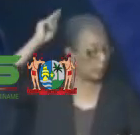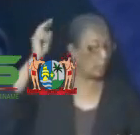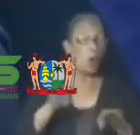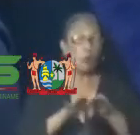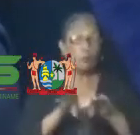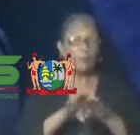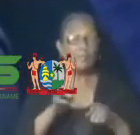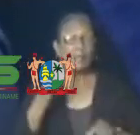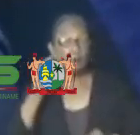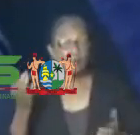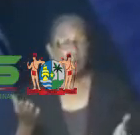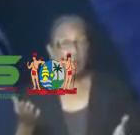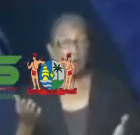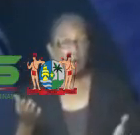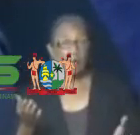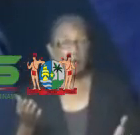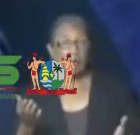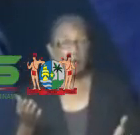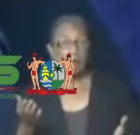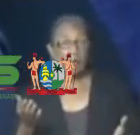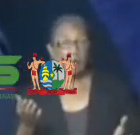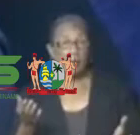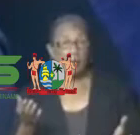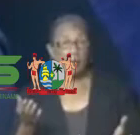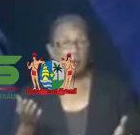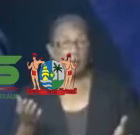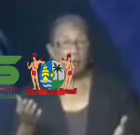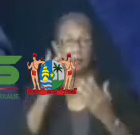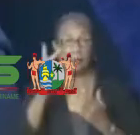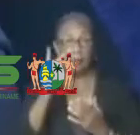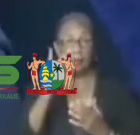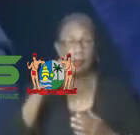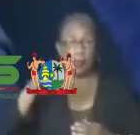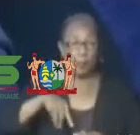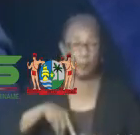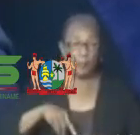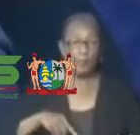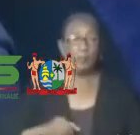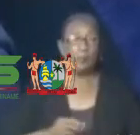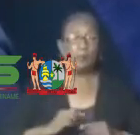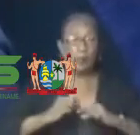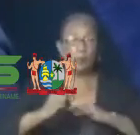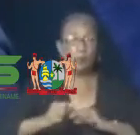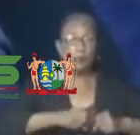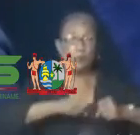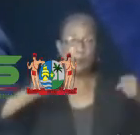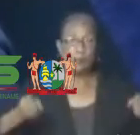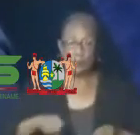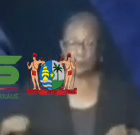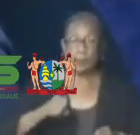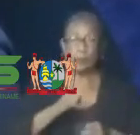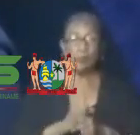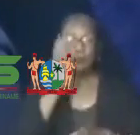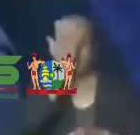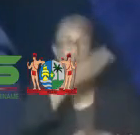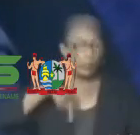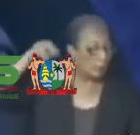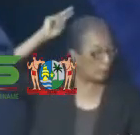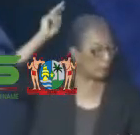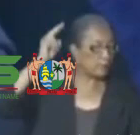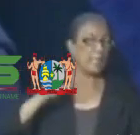dag zullen wij de 10 kilometer roadrace organiseren met participatie van Surinaamse atleten en